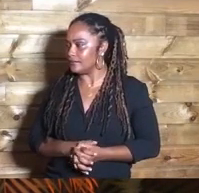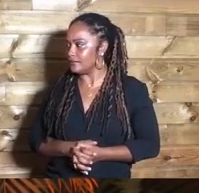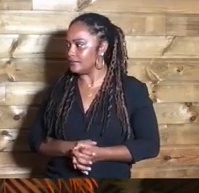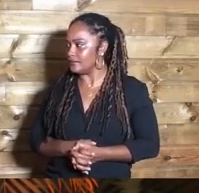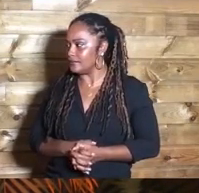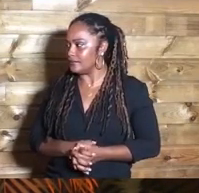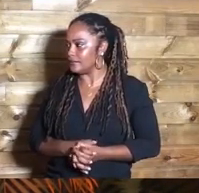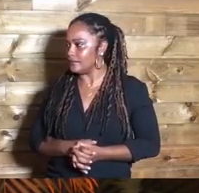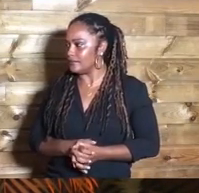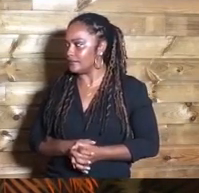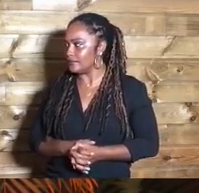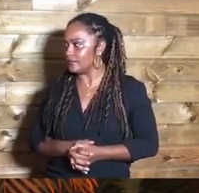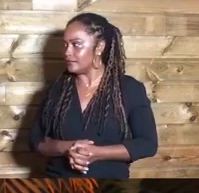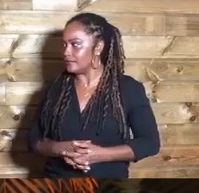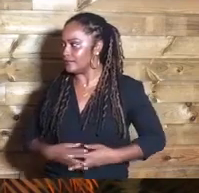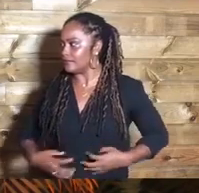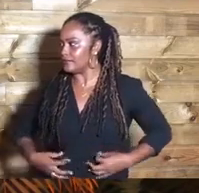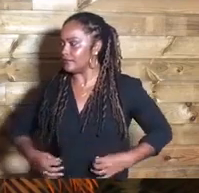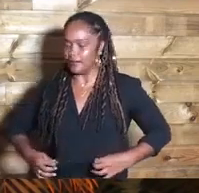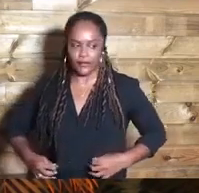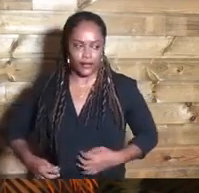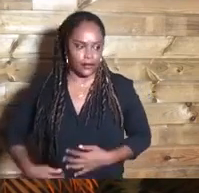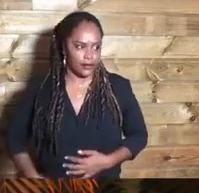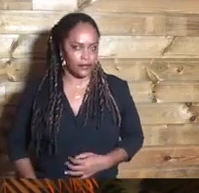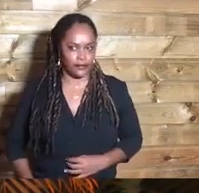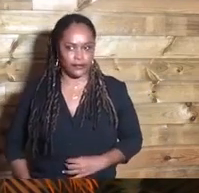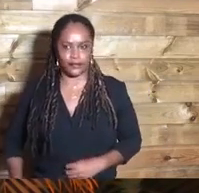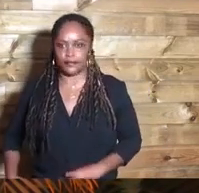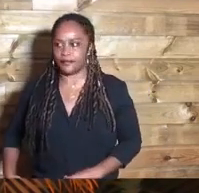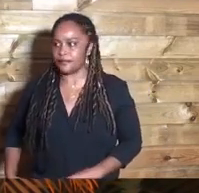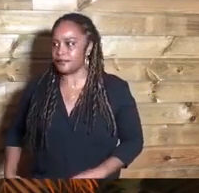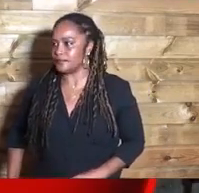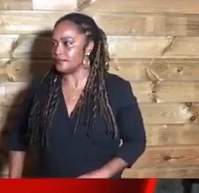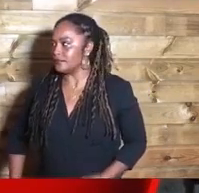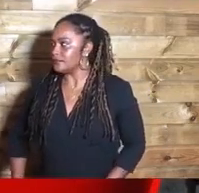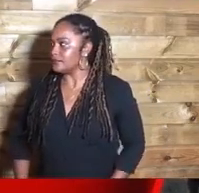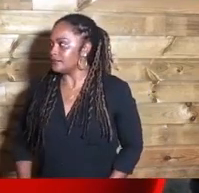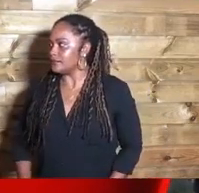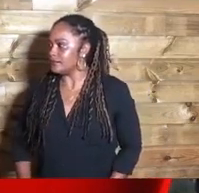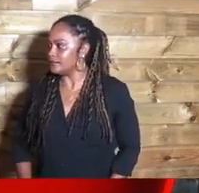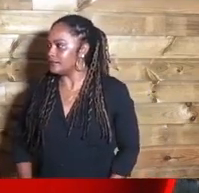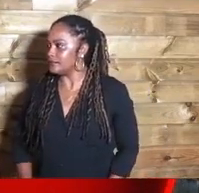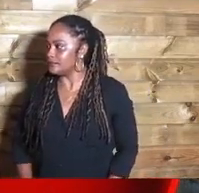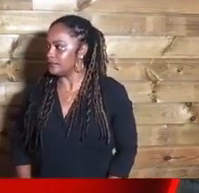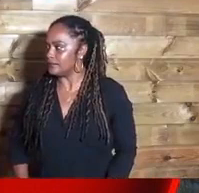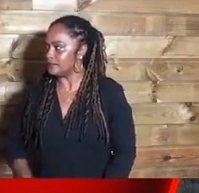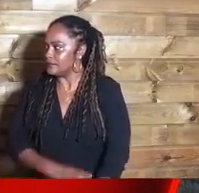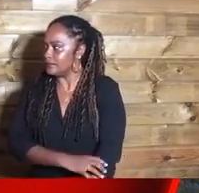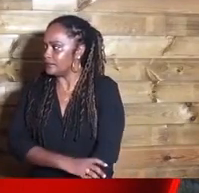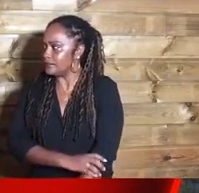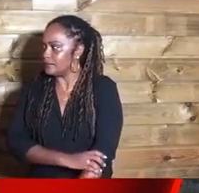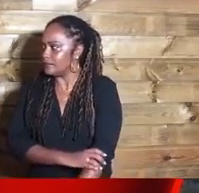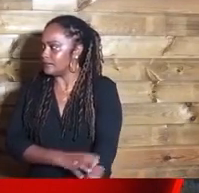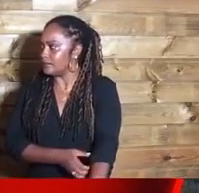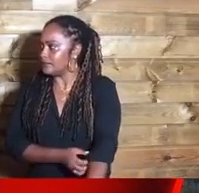Cette distinction, je l'accueille avec joie et fierté. Mais ce ne sont pas là des sentiments